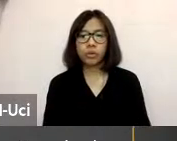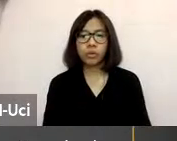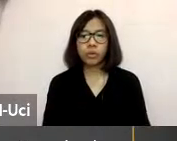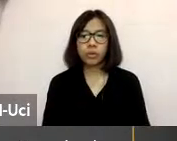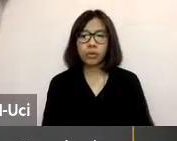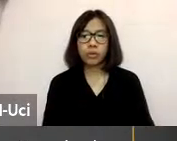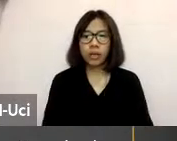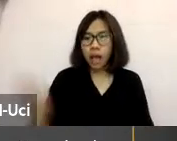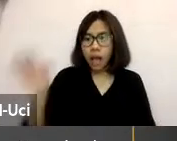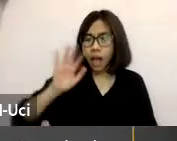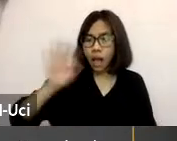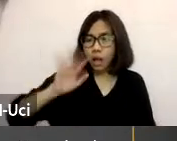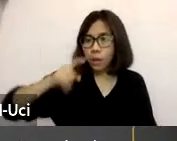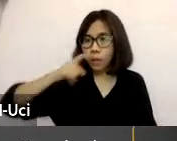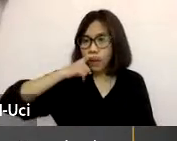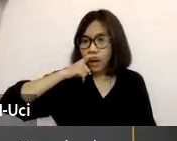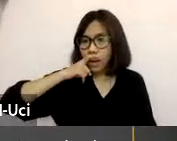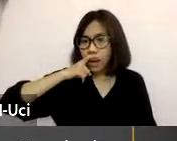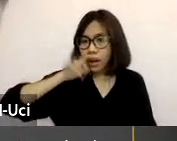halo halo pak